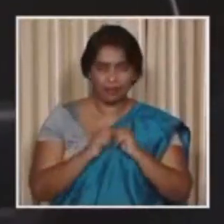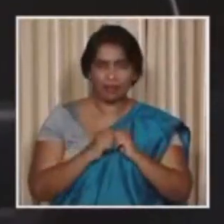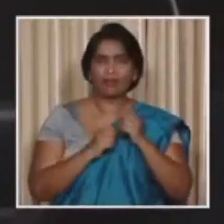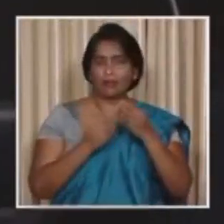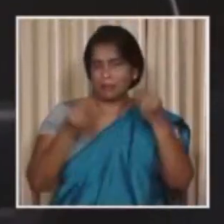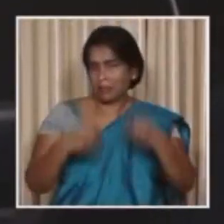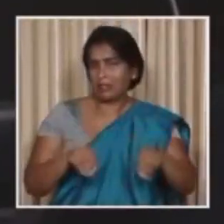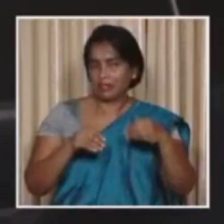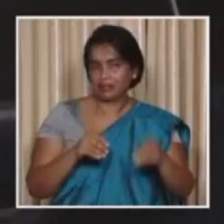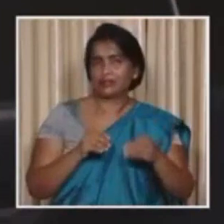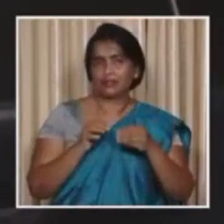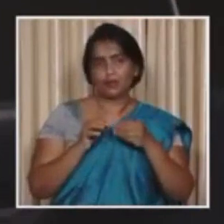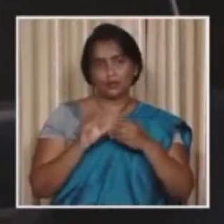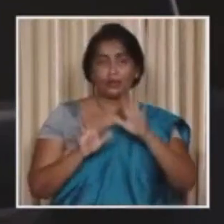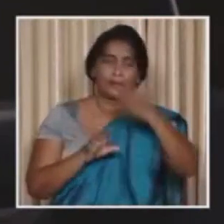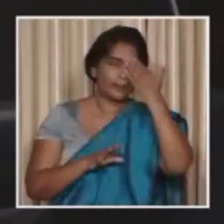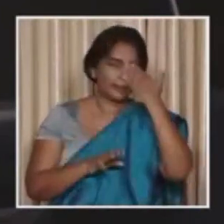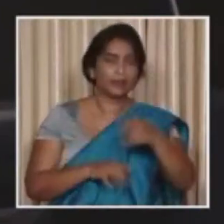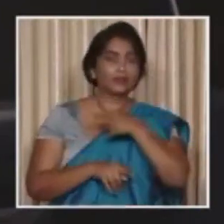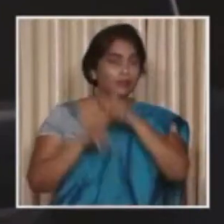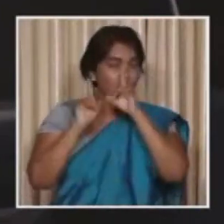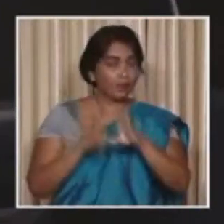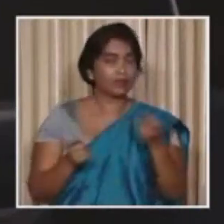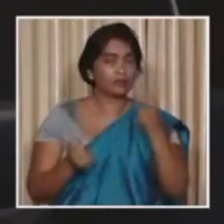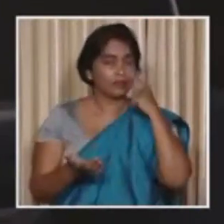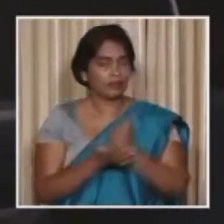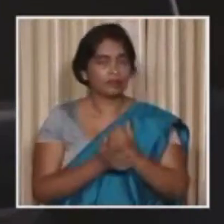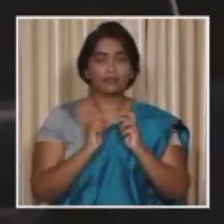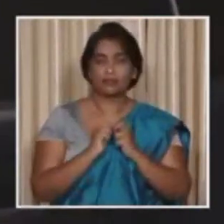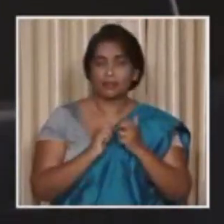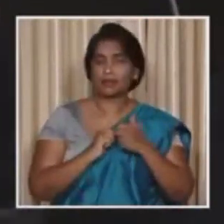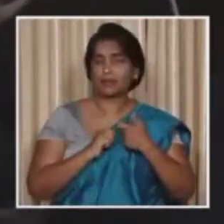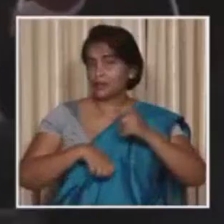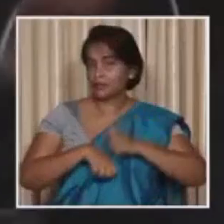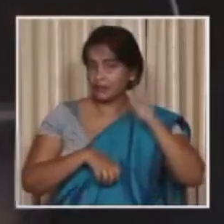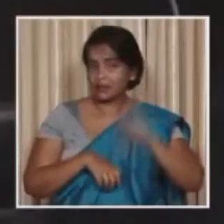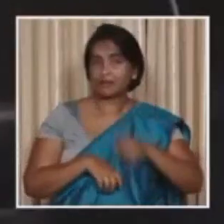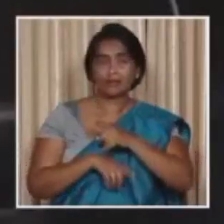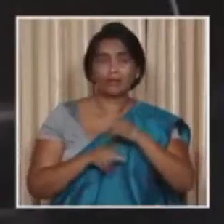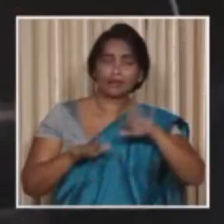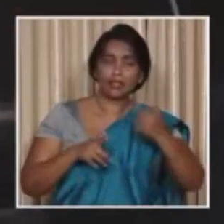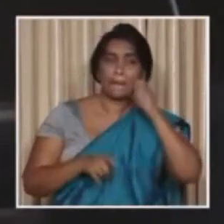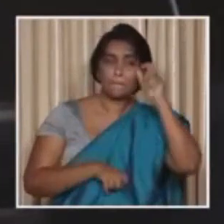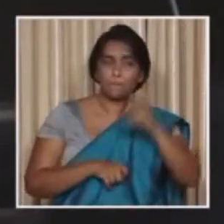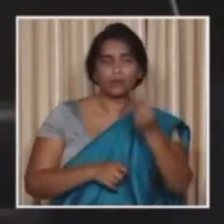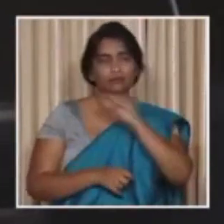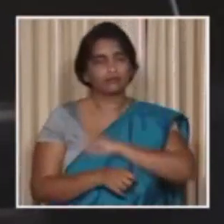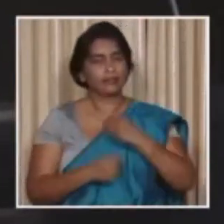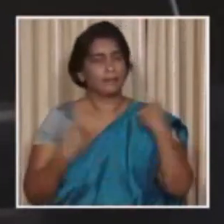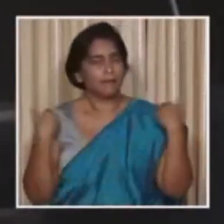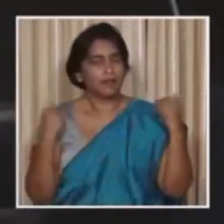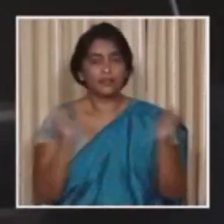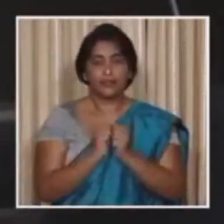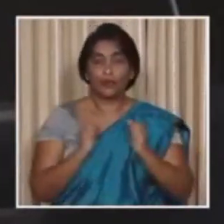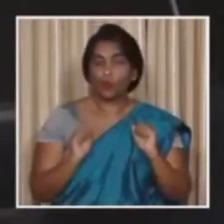බොහොම සියුම් උත්තර ගන්න කරුණාකරලා මේ වගේ ආර්ථික පීඩනයකින් මේ රට බැටකන වෙලාවක කවුරු හරි මිනිහෙක් කීයක් හරි මහන්සියෙන් හම්බ